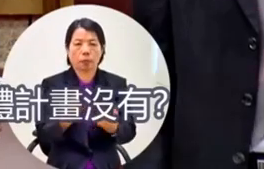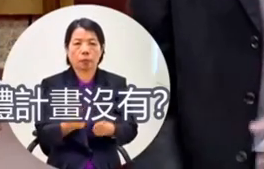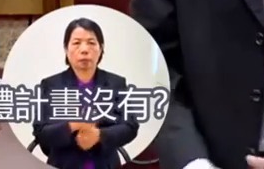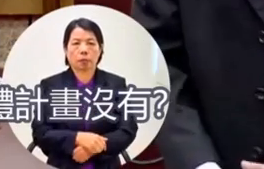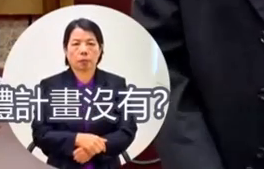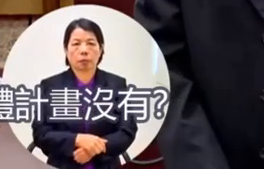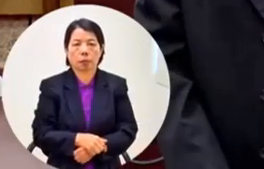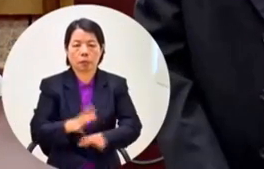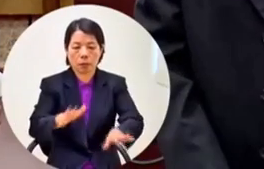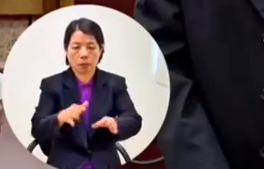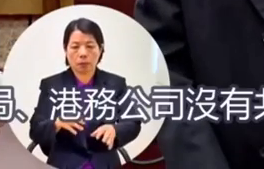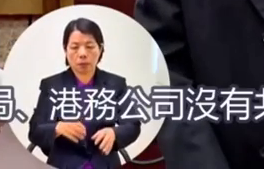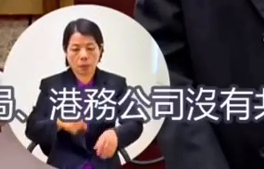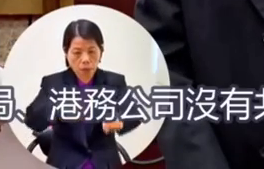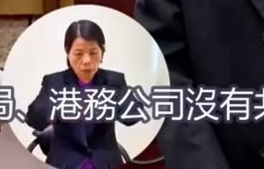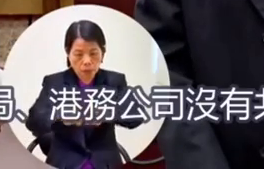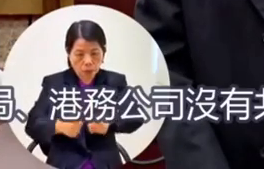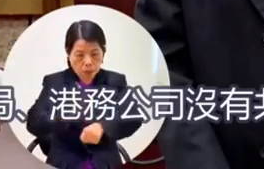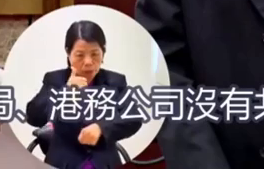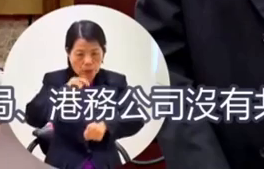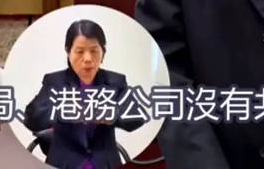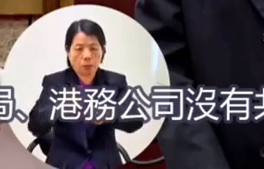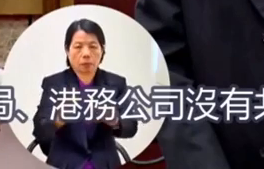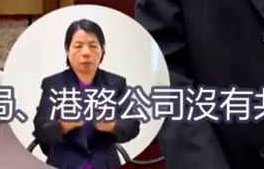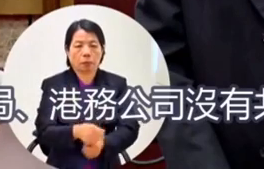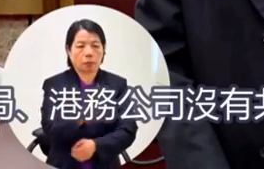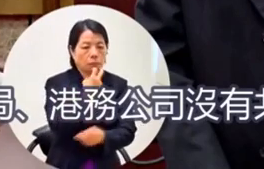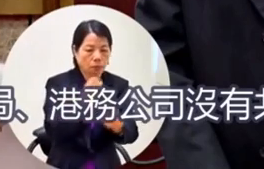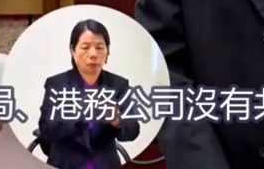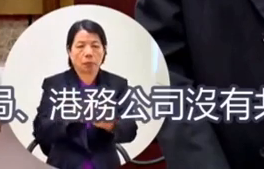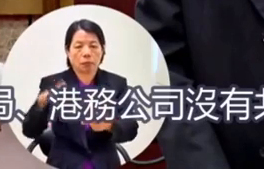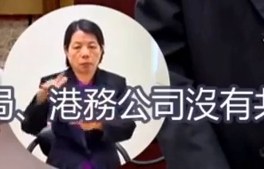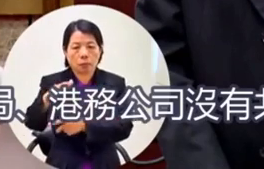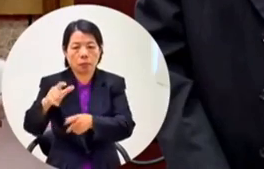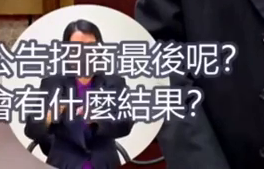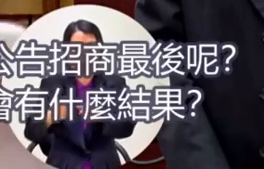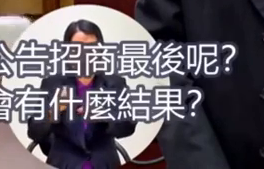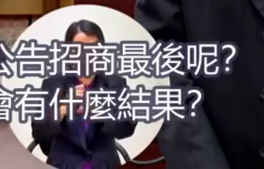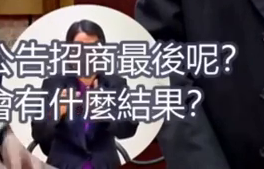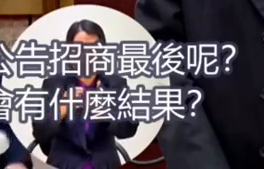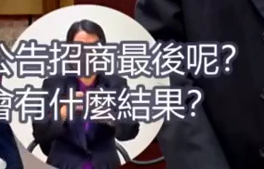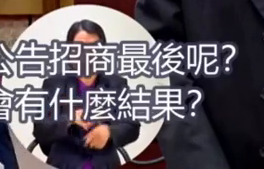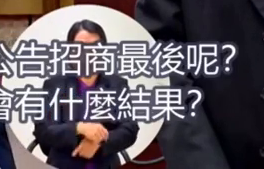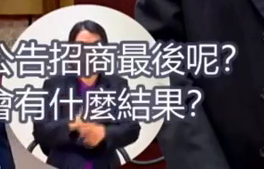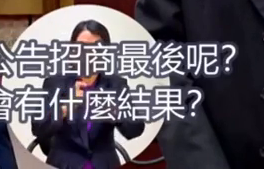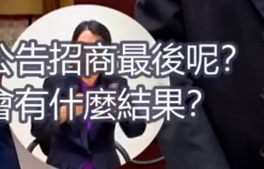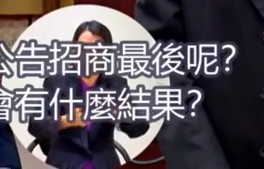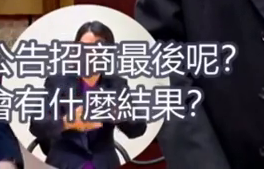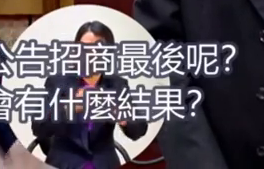具体计划没有。跟中央航港局港务公司没有共识，你这样公告招